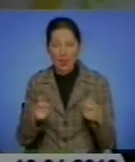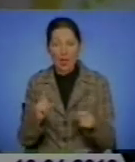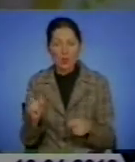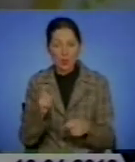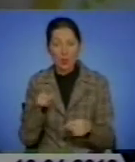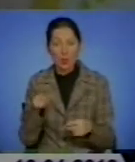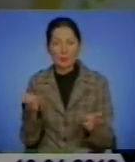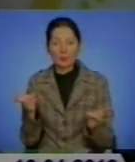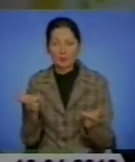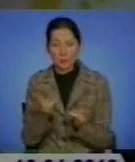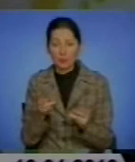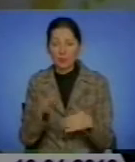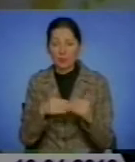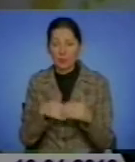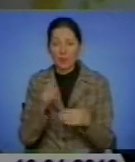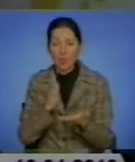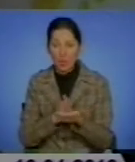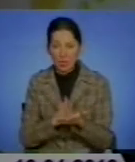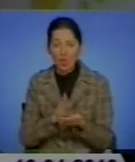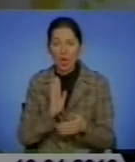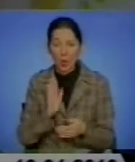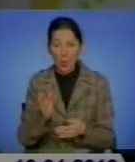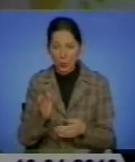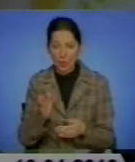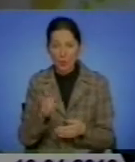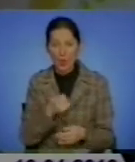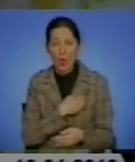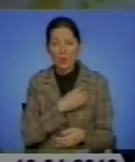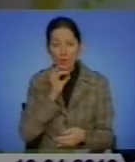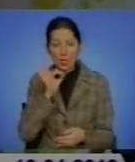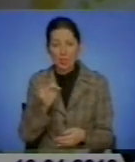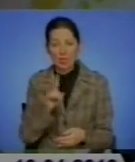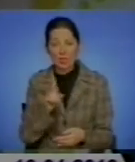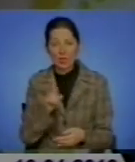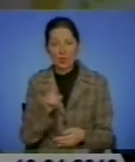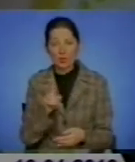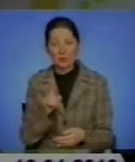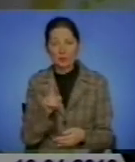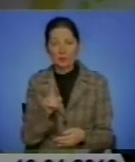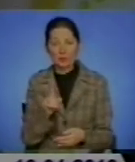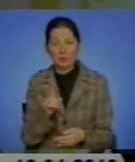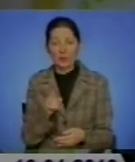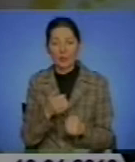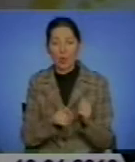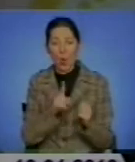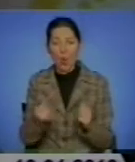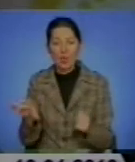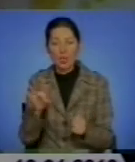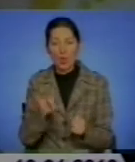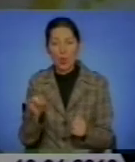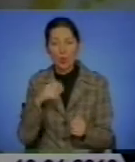на професію, безперечно, що є, безперечно, що він буде. Я хочу сказати так само, що кожен регіон